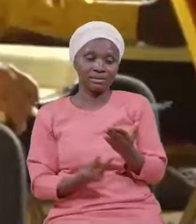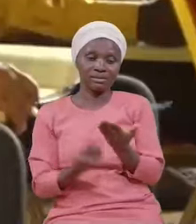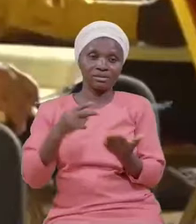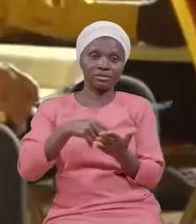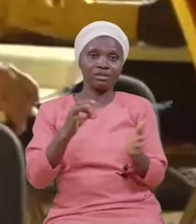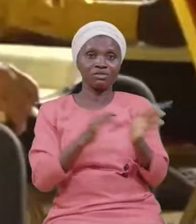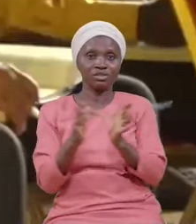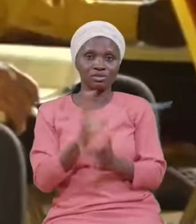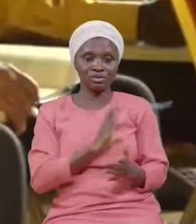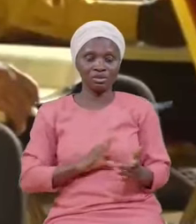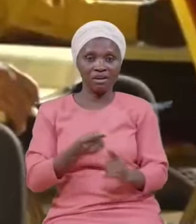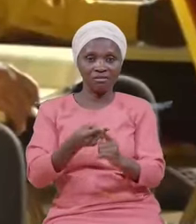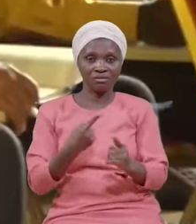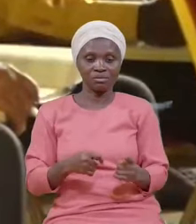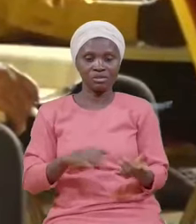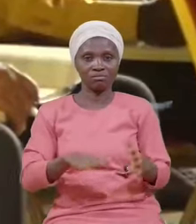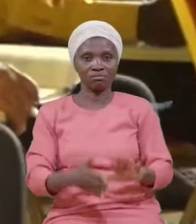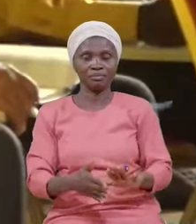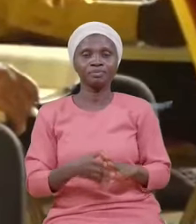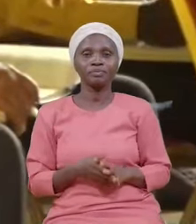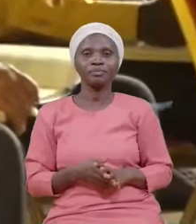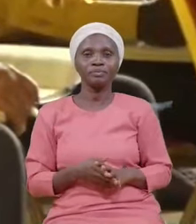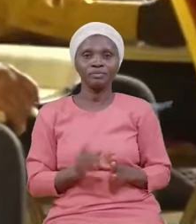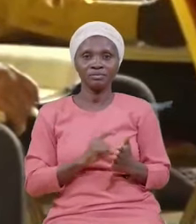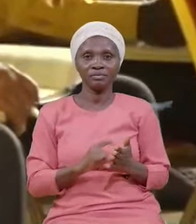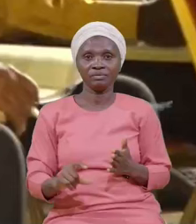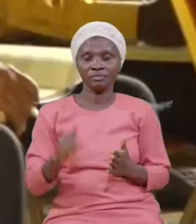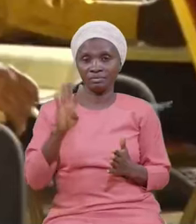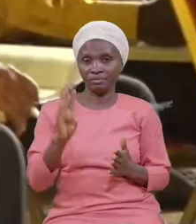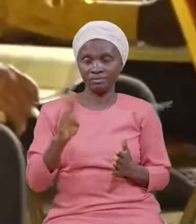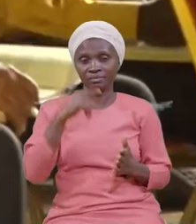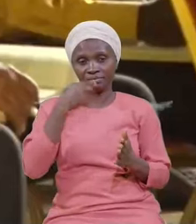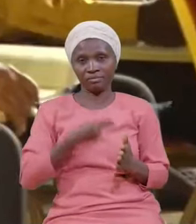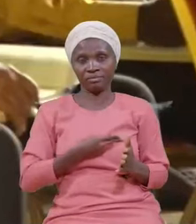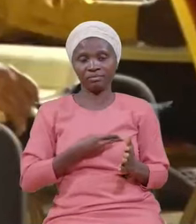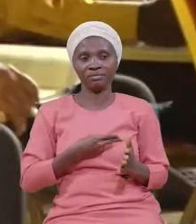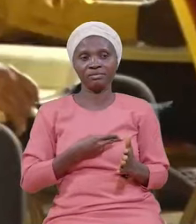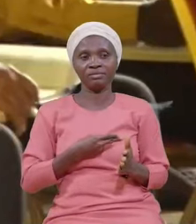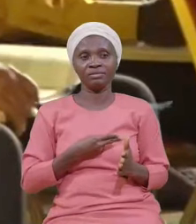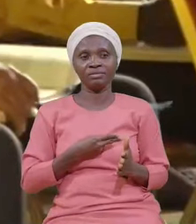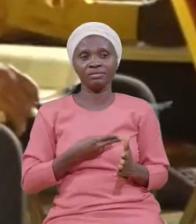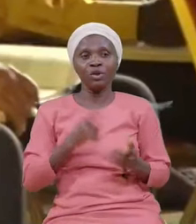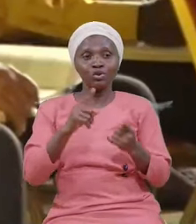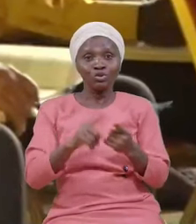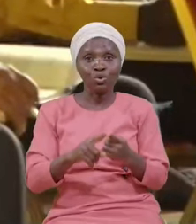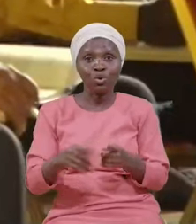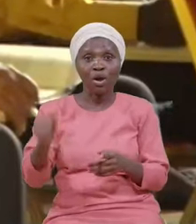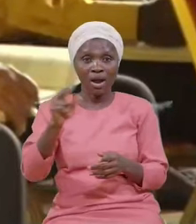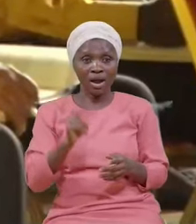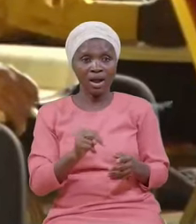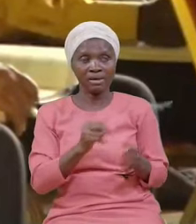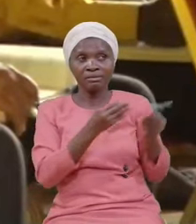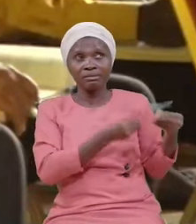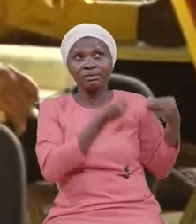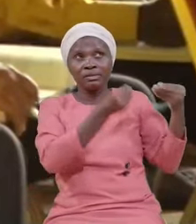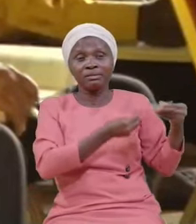les morts. Verset 4, il nous dit, pour un héritage qui ne se peut ni corrompre ni